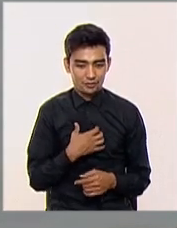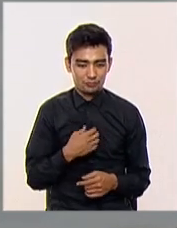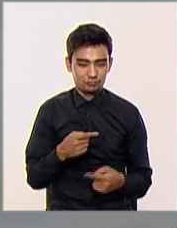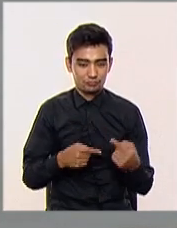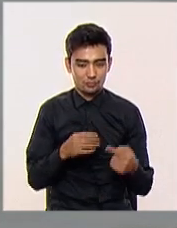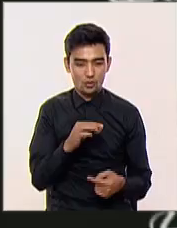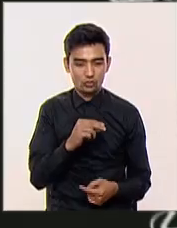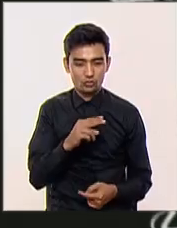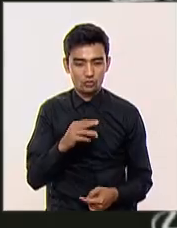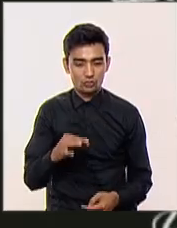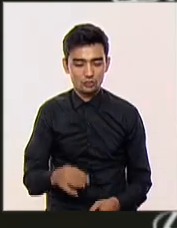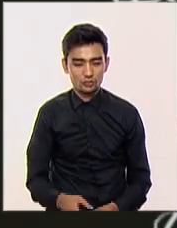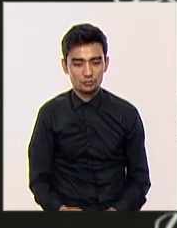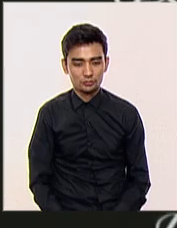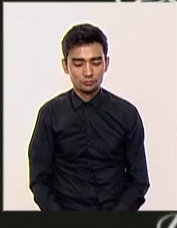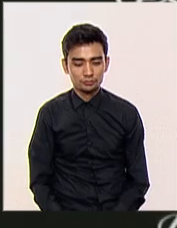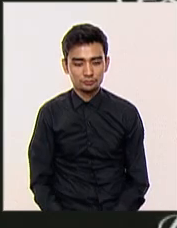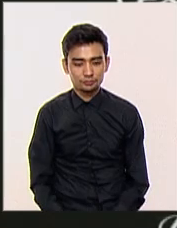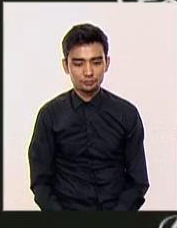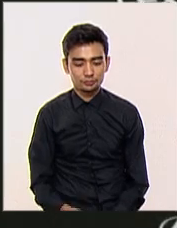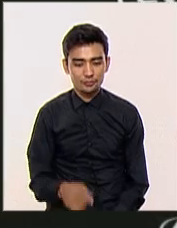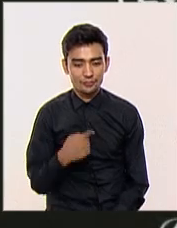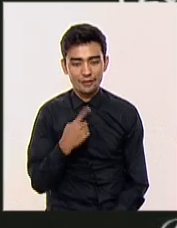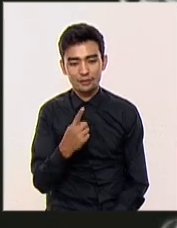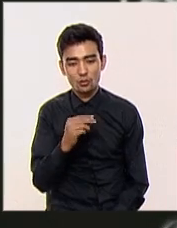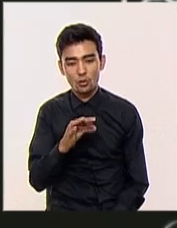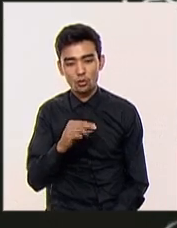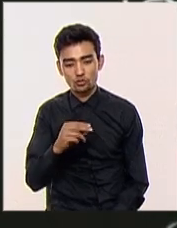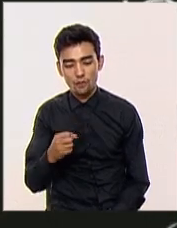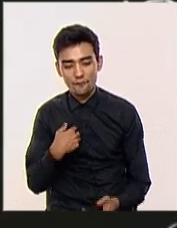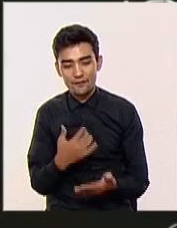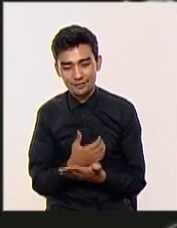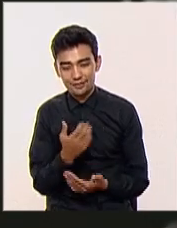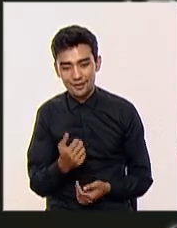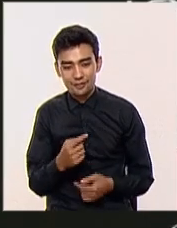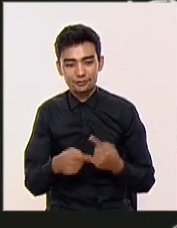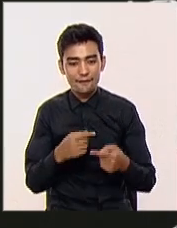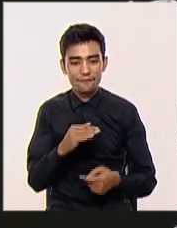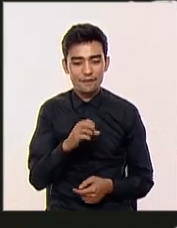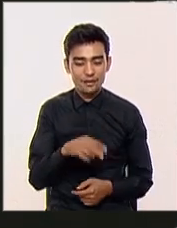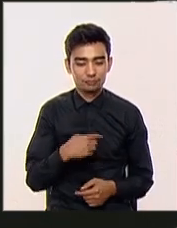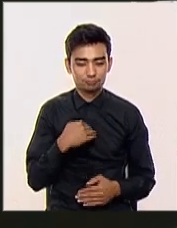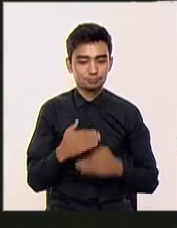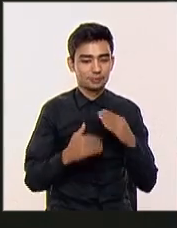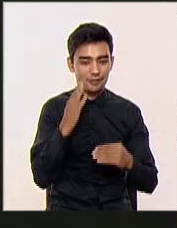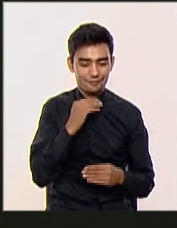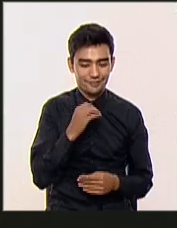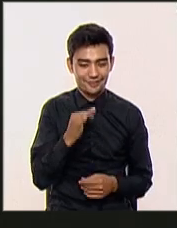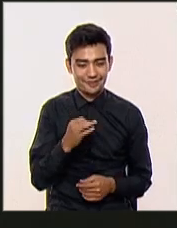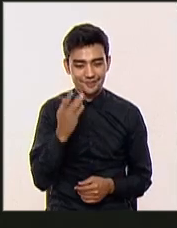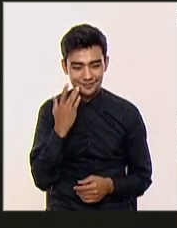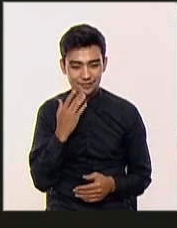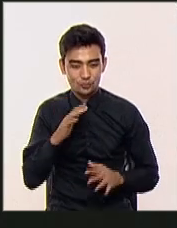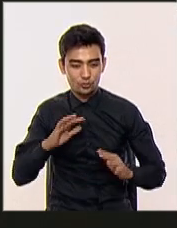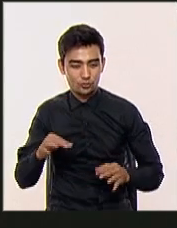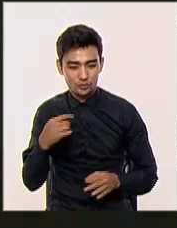очко. Знаете, как бывает, что выиграли это 1 очко, а потом из-за этого 1 очка можно пройти в четвертьфинал. Поэтому в любом случае, где-то в середине матча